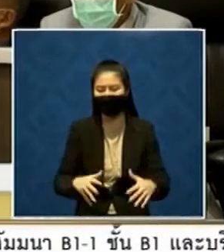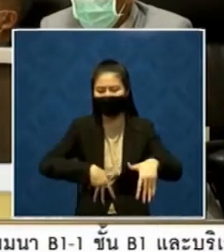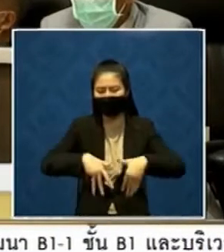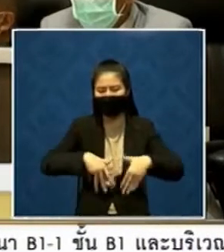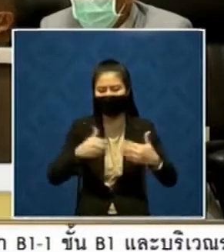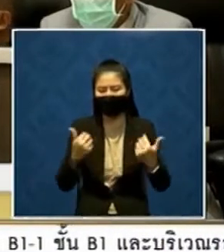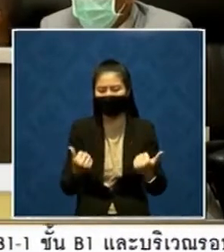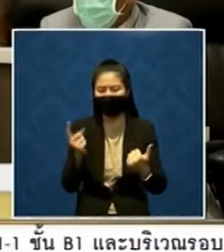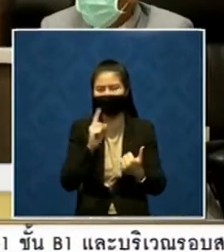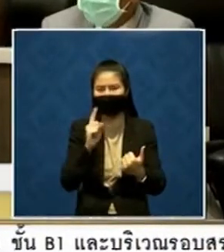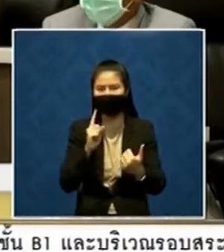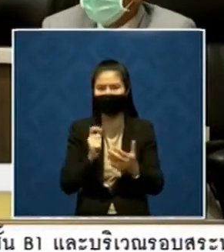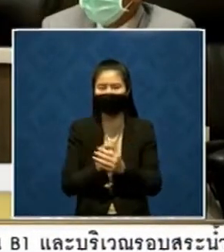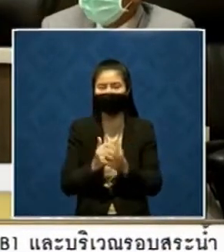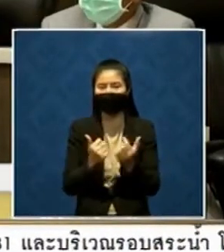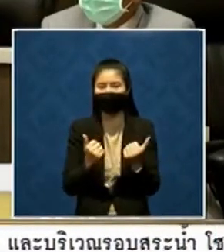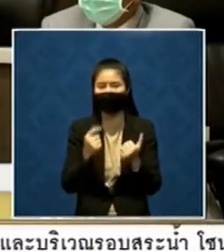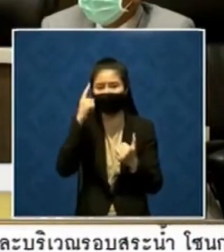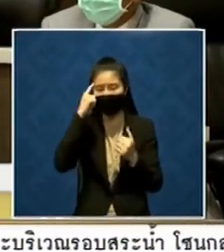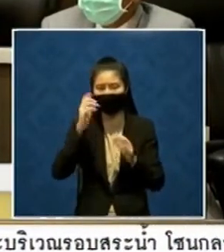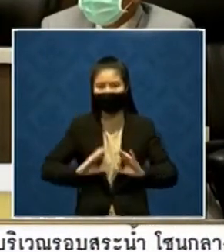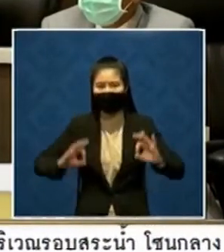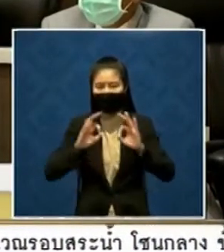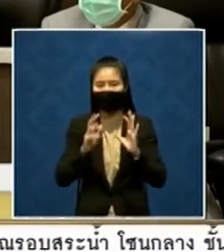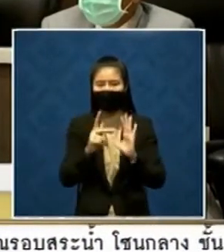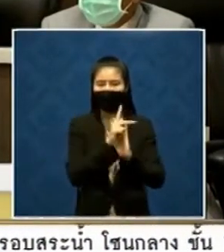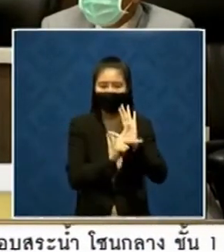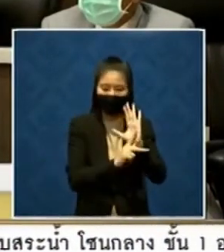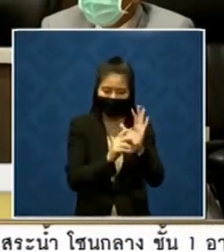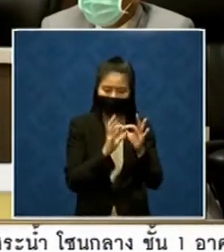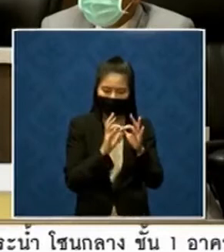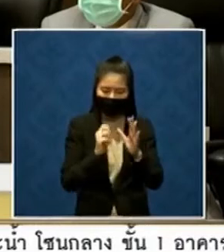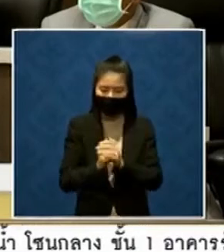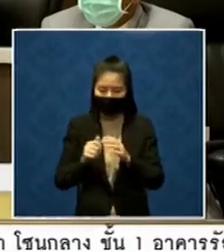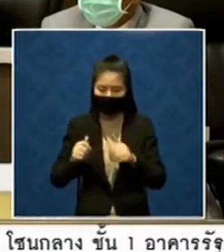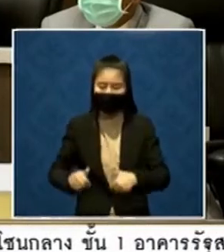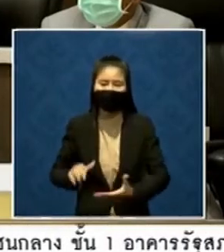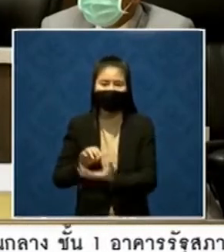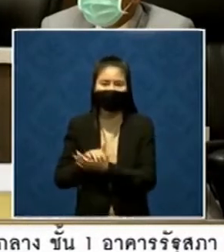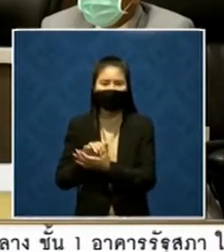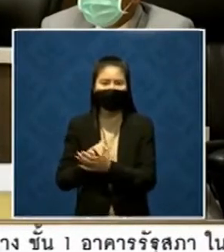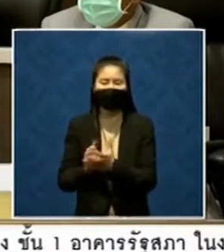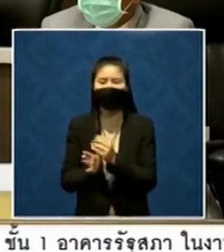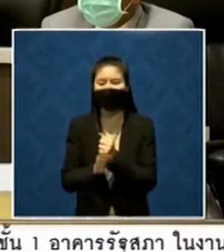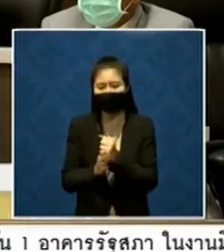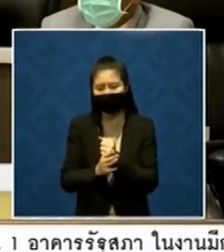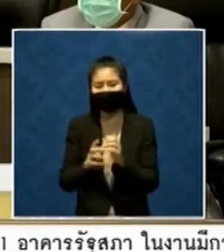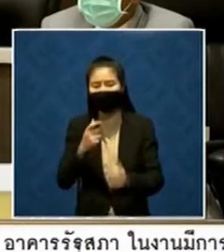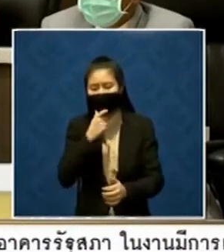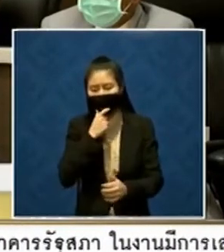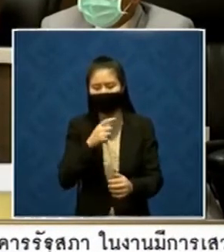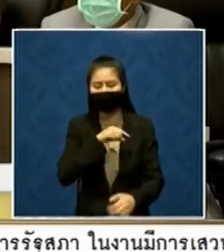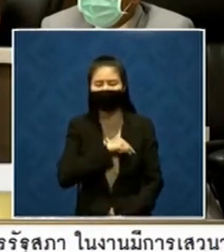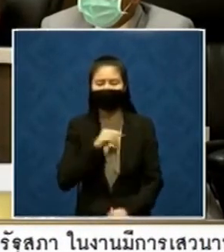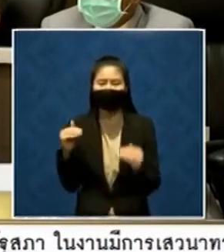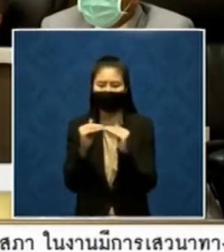ครูต้องขอบคุณทุกท่านสอไม่ใช่แค่ครูเลยจริงๆค่ะและมีสสหลายท่านในสภาเดินแล้วก็ดร.สุรเ